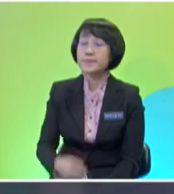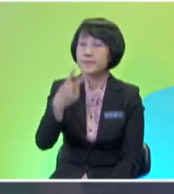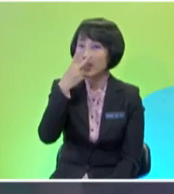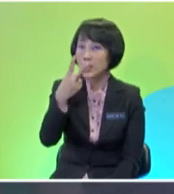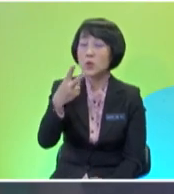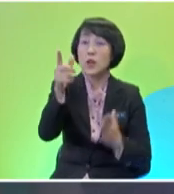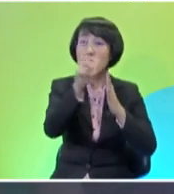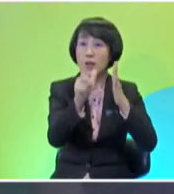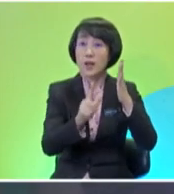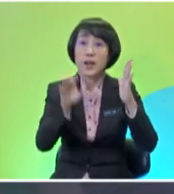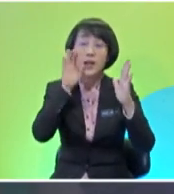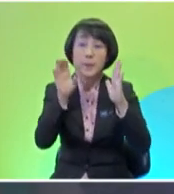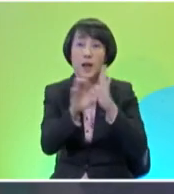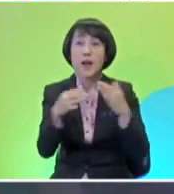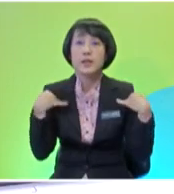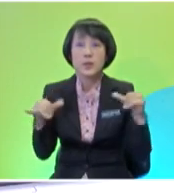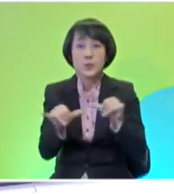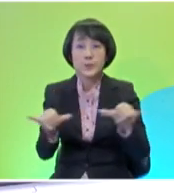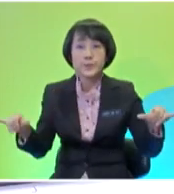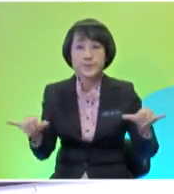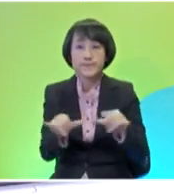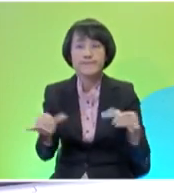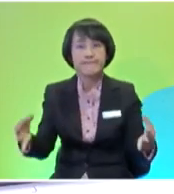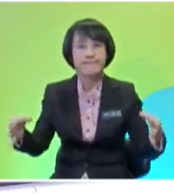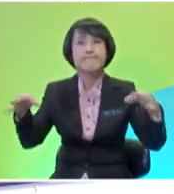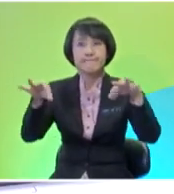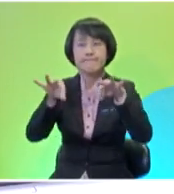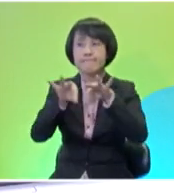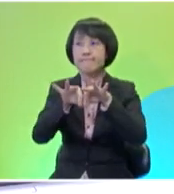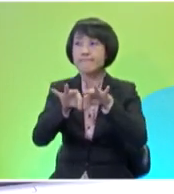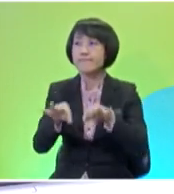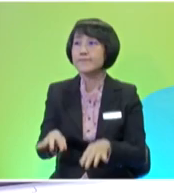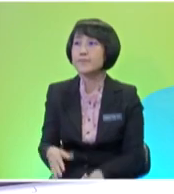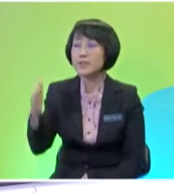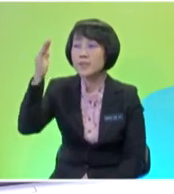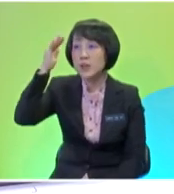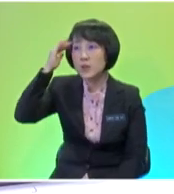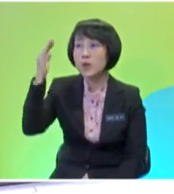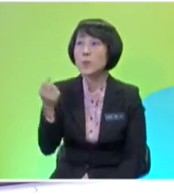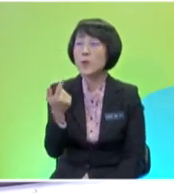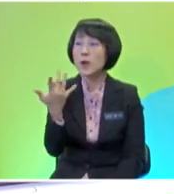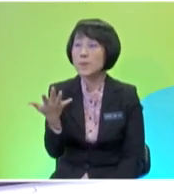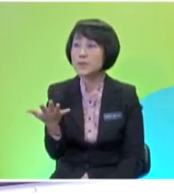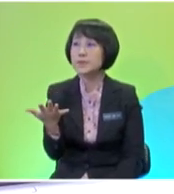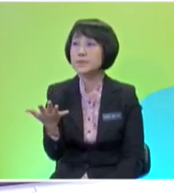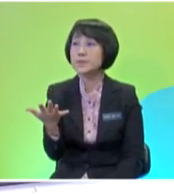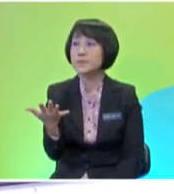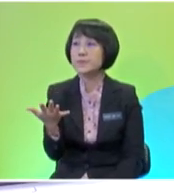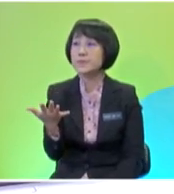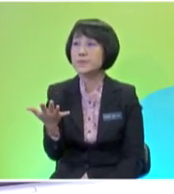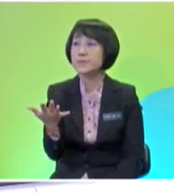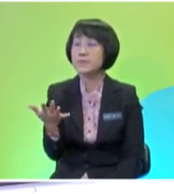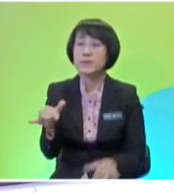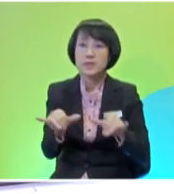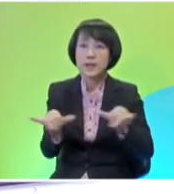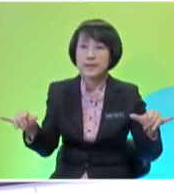pada lakaran tersebut, okay, ada ukuran. Okay, ukuran tu penting ya dalam lakaran kerana kita nak tahu berapa size, bagaimana saiz